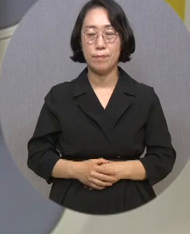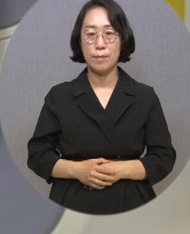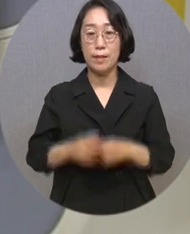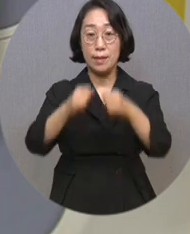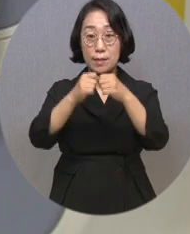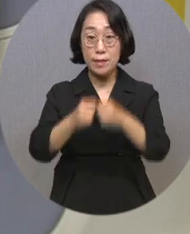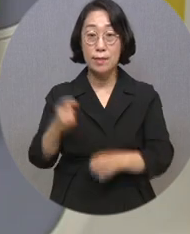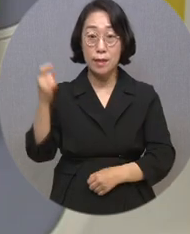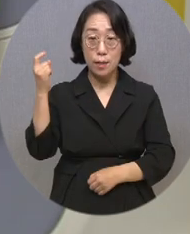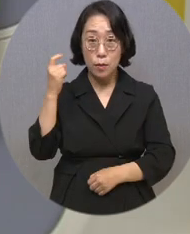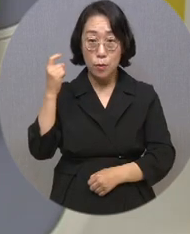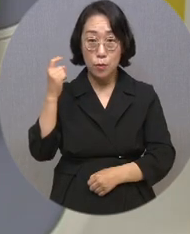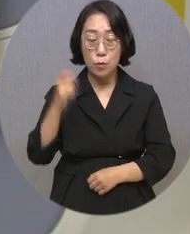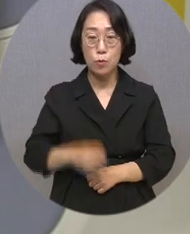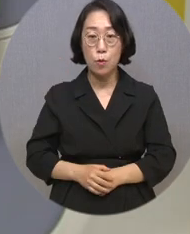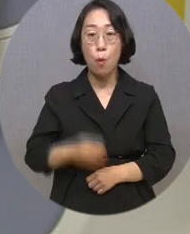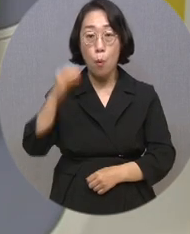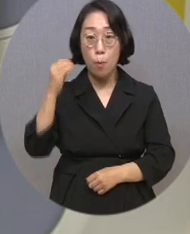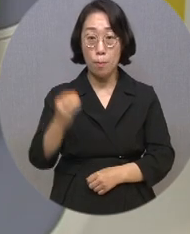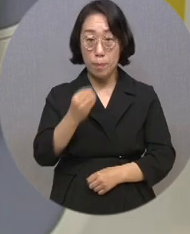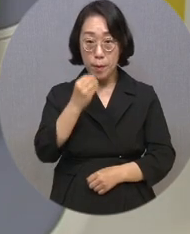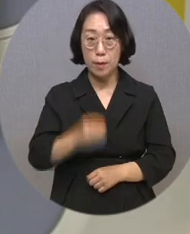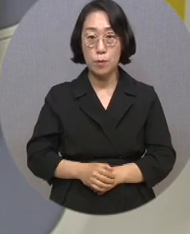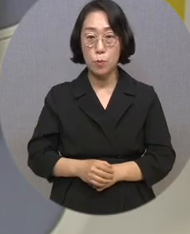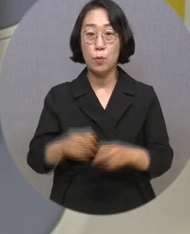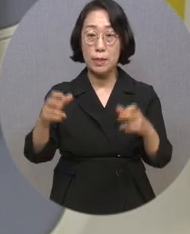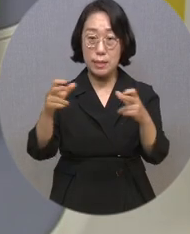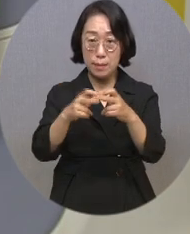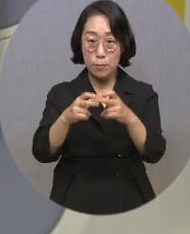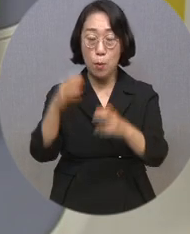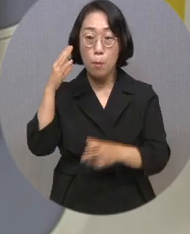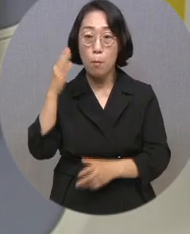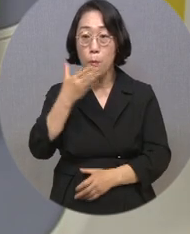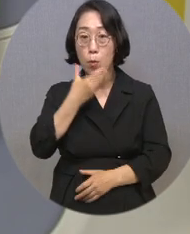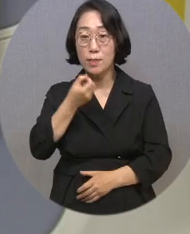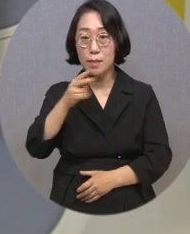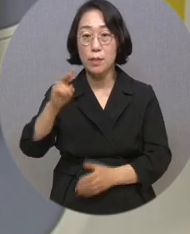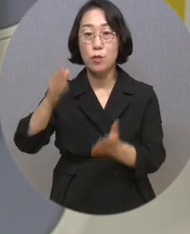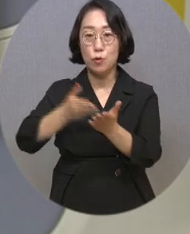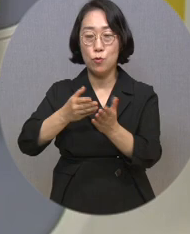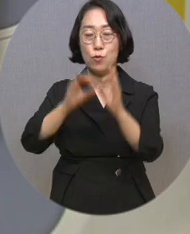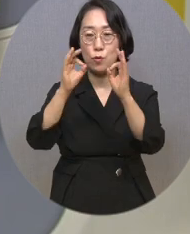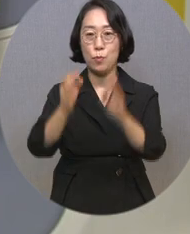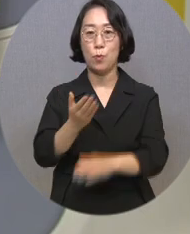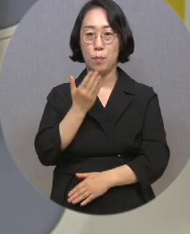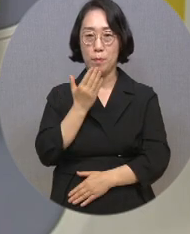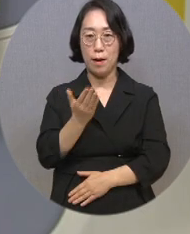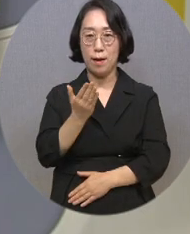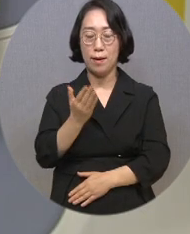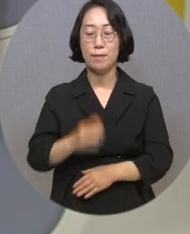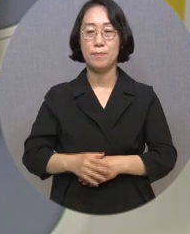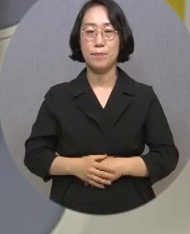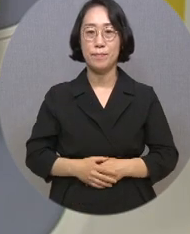이 밖에 자세한 사항은 웰페어 뉴스 홈페이지와 장애인신문, 복지TV 뉴스를 통해 확인할 수 있습니다.